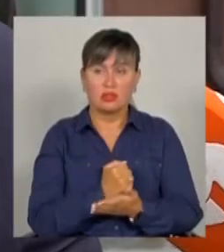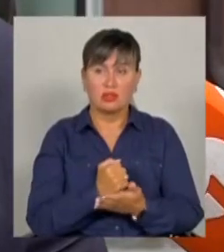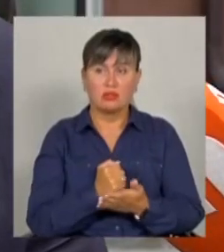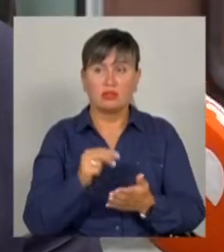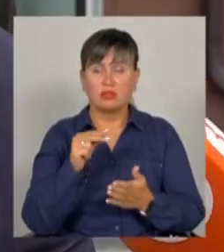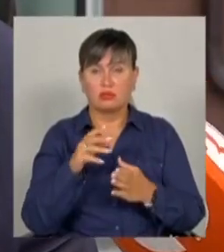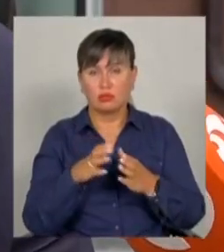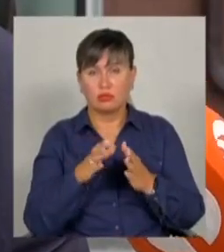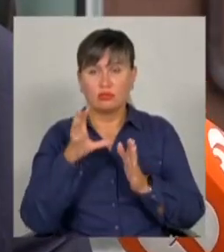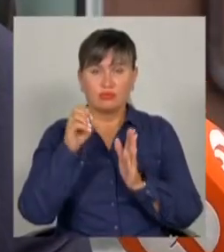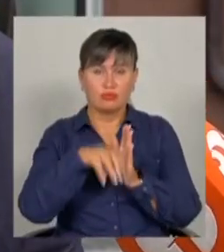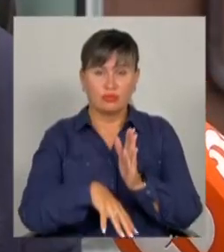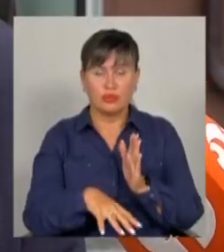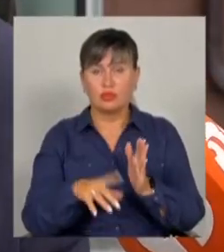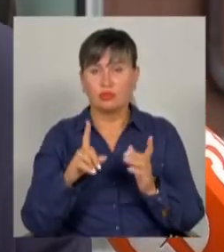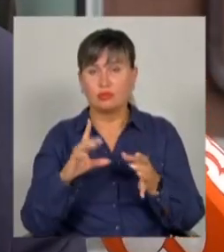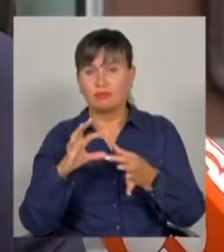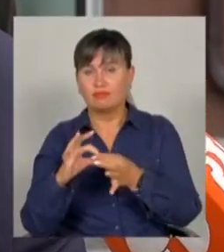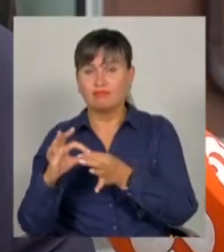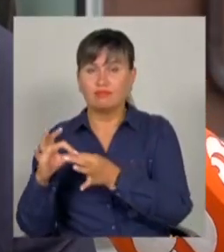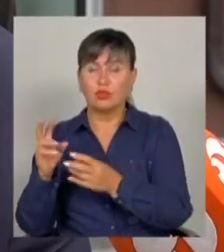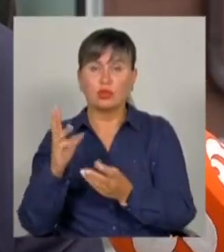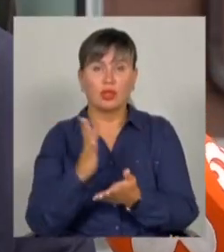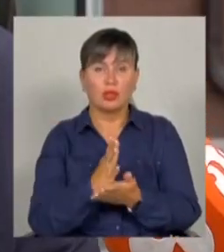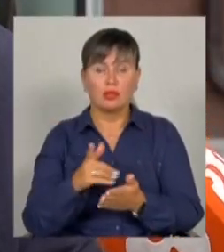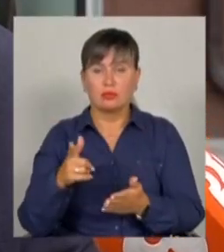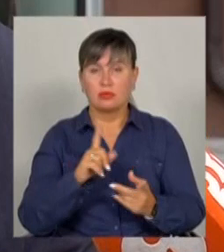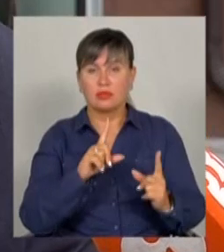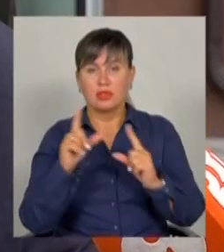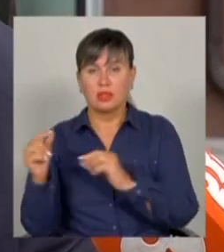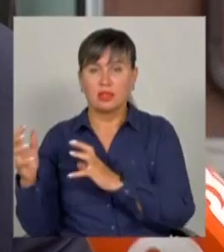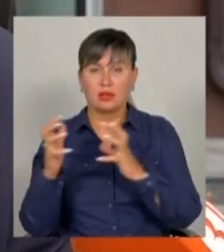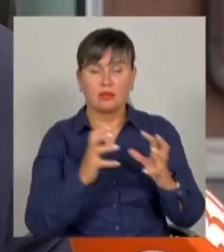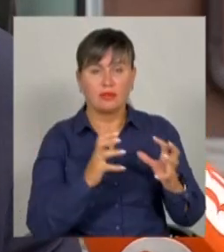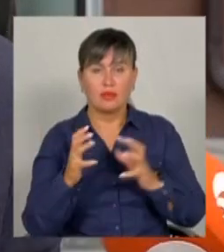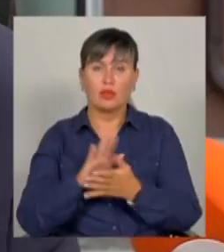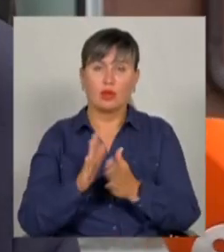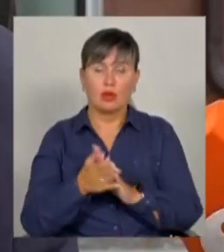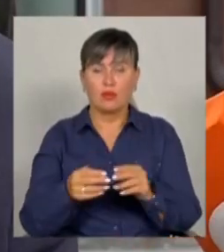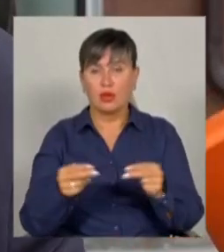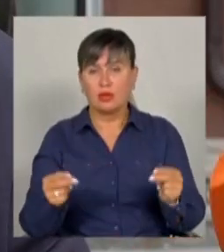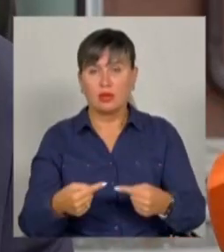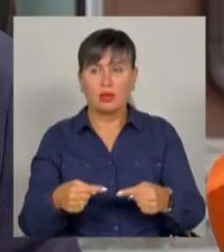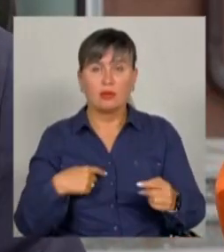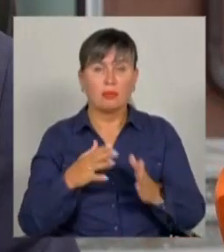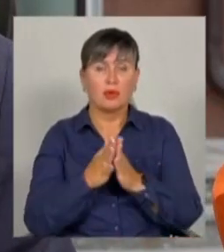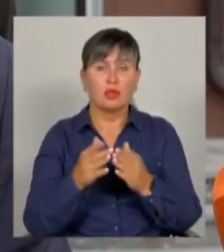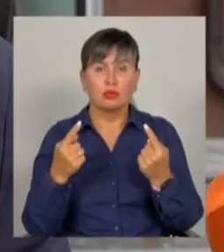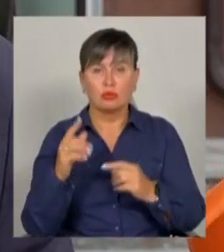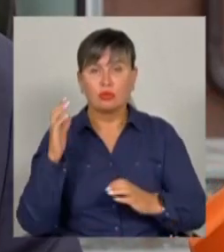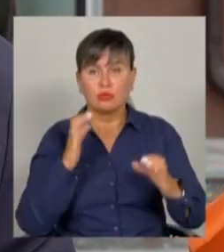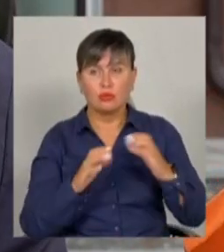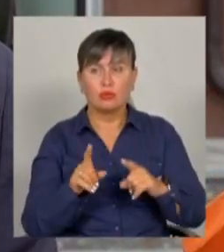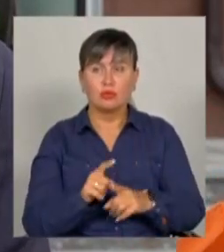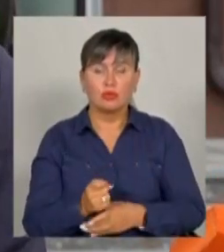чат ректорам, проректорам университетов. Они сразу стараются выстроить с ними договорные какие-то отношения. Мы просили другие вузы сразу